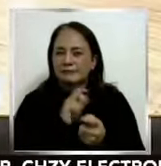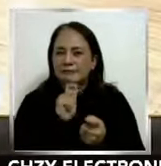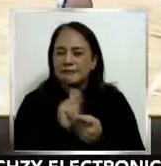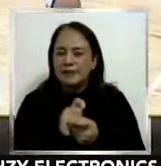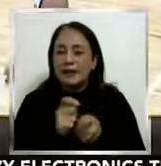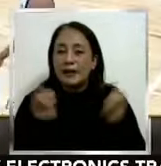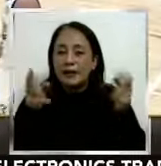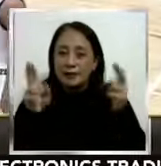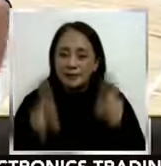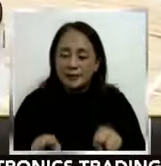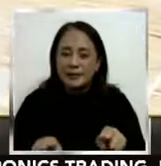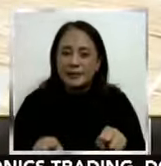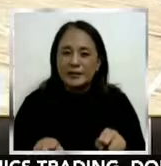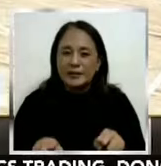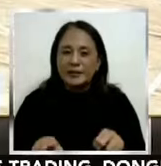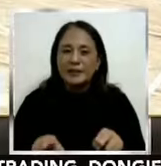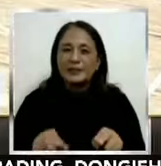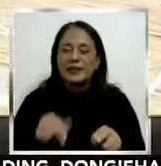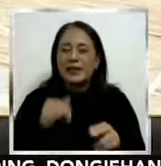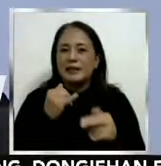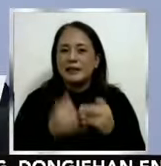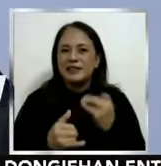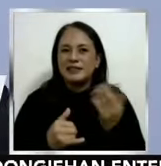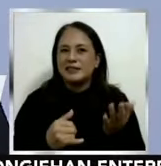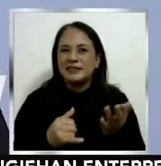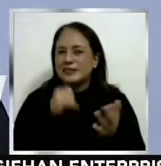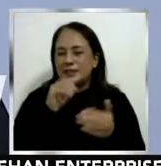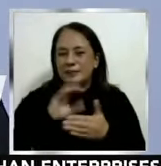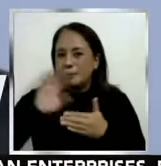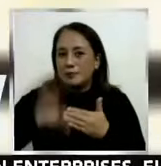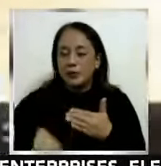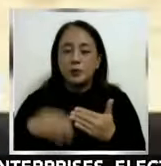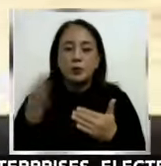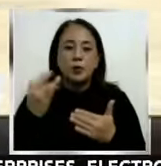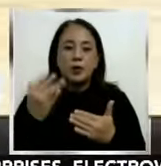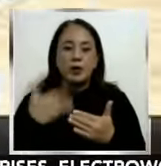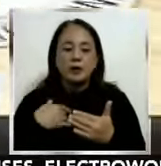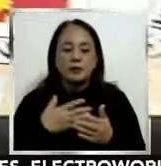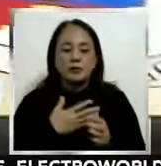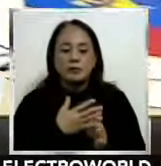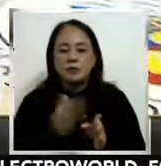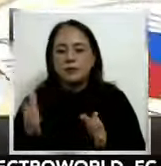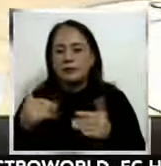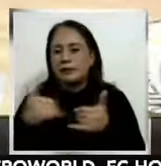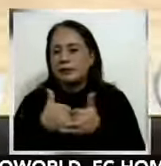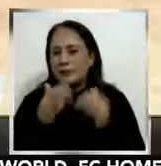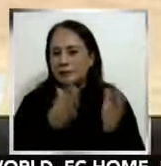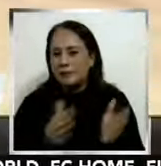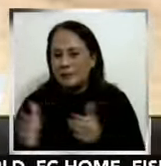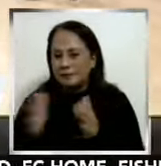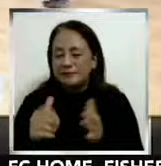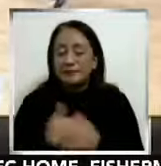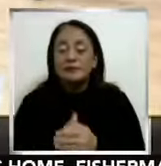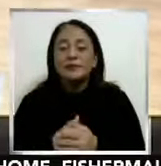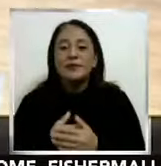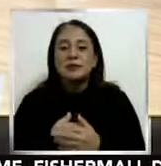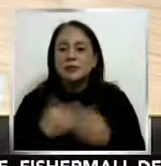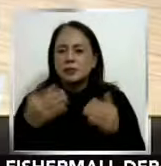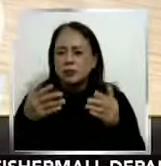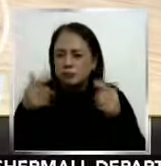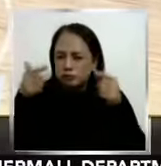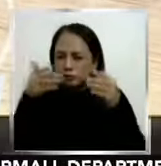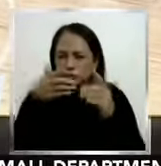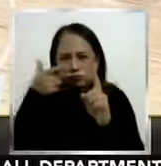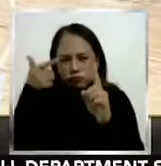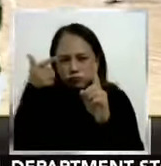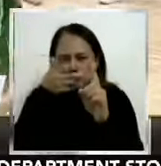end of the ball game, hindi kami nakatapos because lumihis kami sa game plan. Gayunman, eyes on the prize pa rin daw ang Greenies na